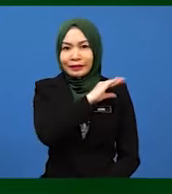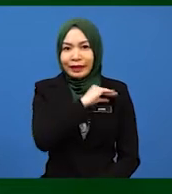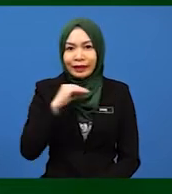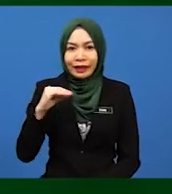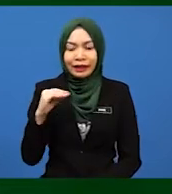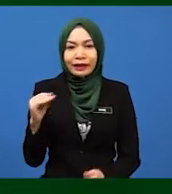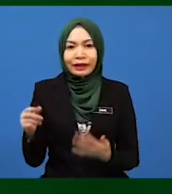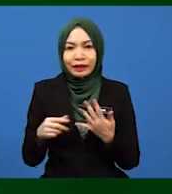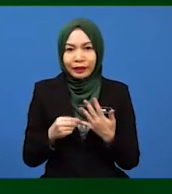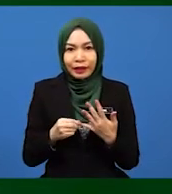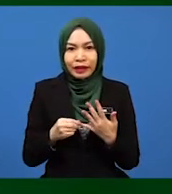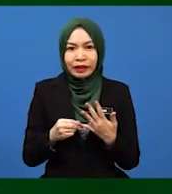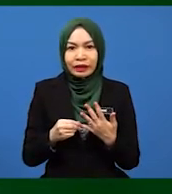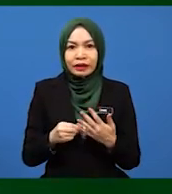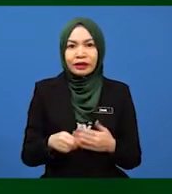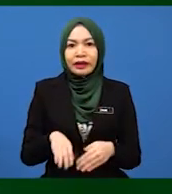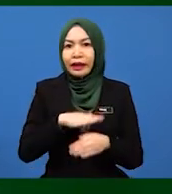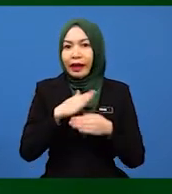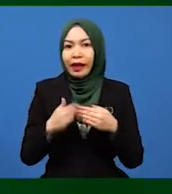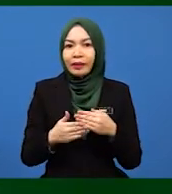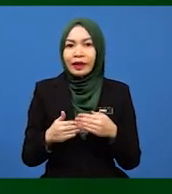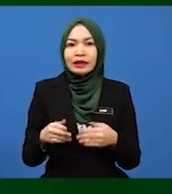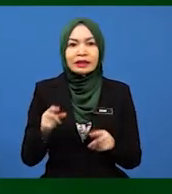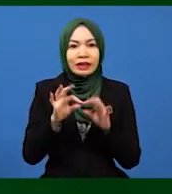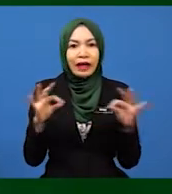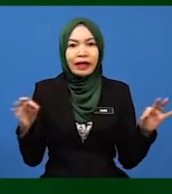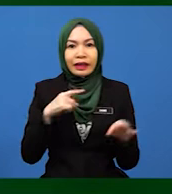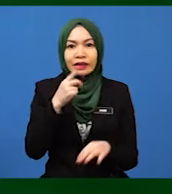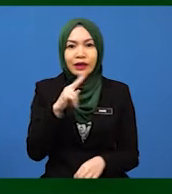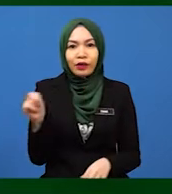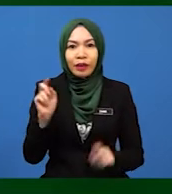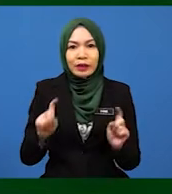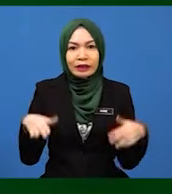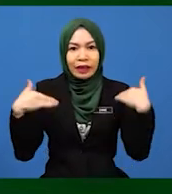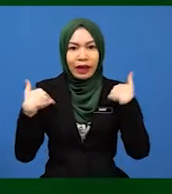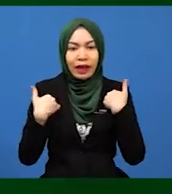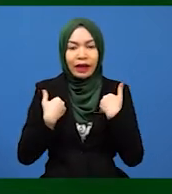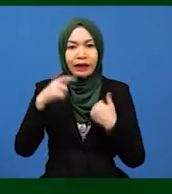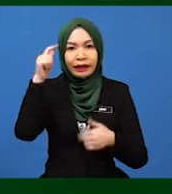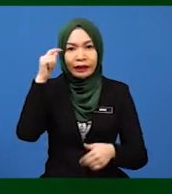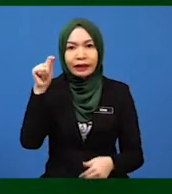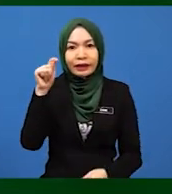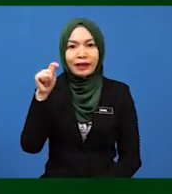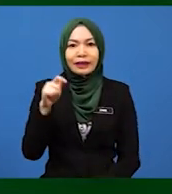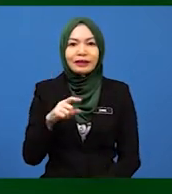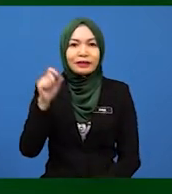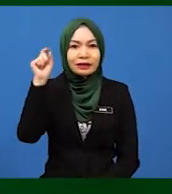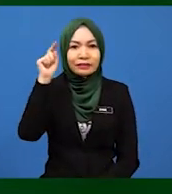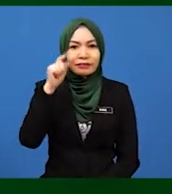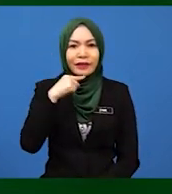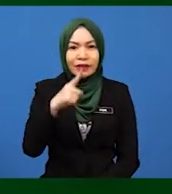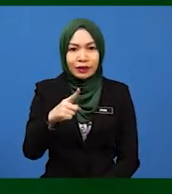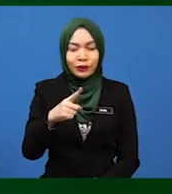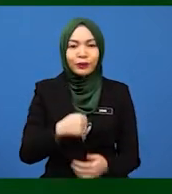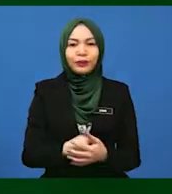Dan yang kelima, di hujung ayat seruan mesti diletakkan tanda seru.